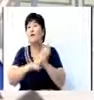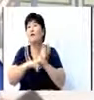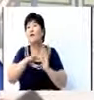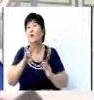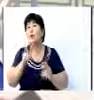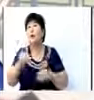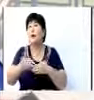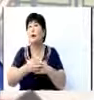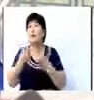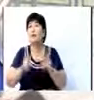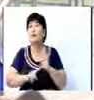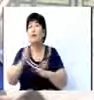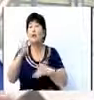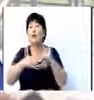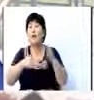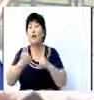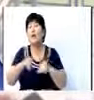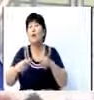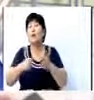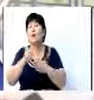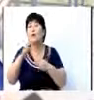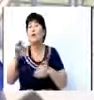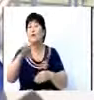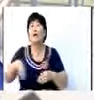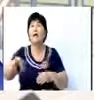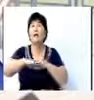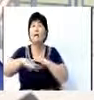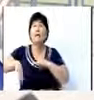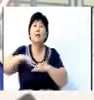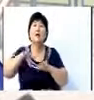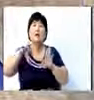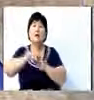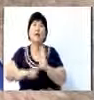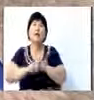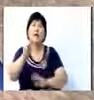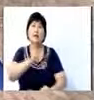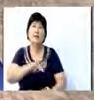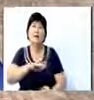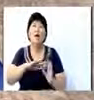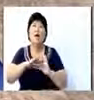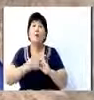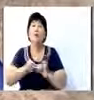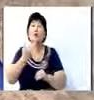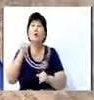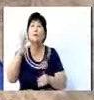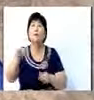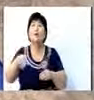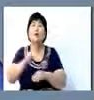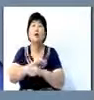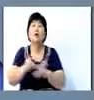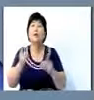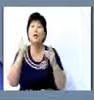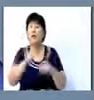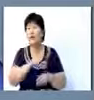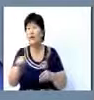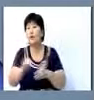ближайших дней начнется строительство до конца сентября все площадки будут введены в эксплуатацию в поселке тасс букет в этом году будет проведен капитальный и